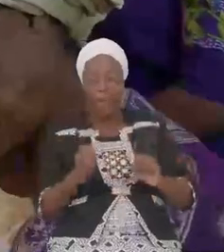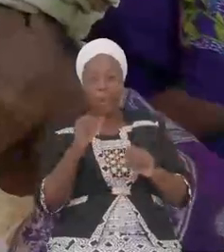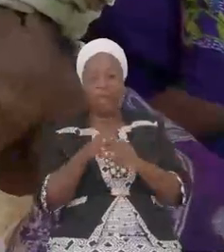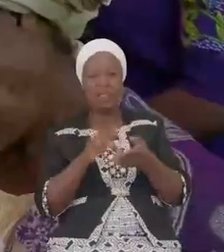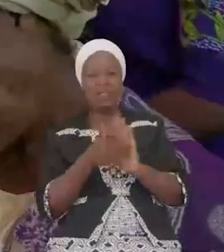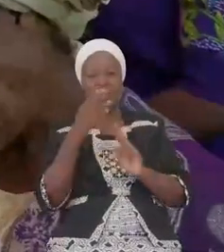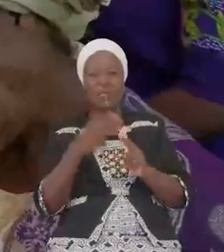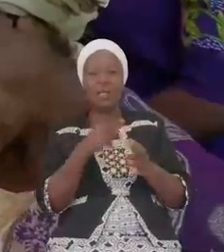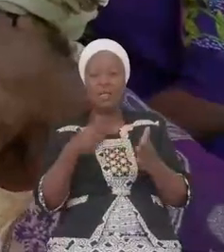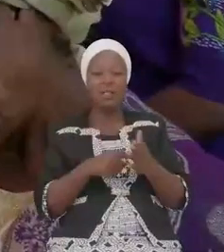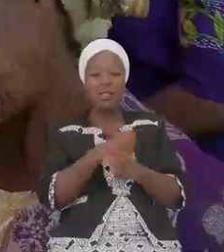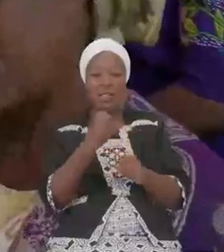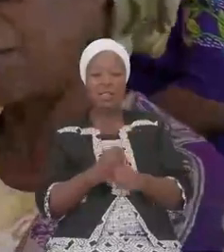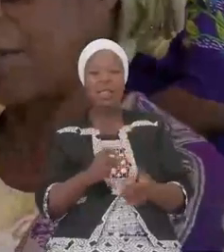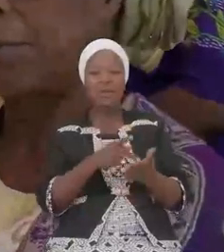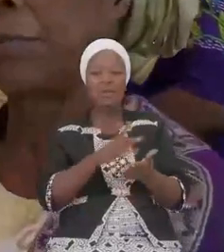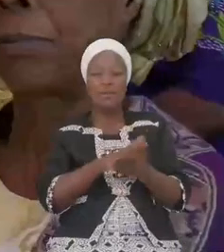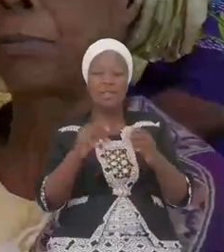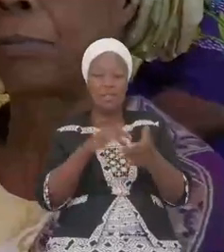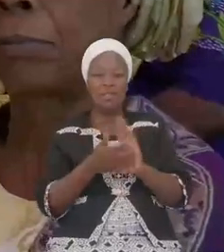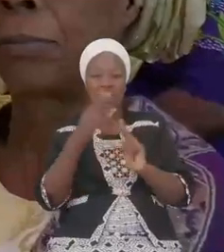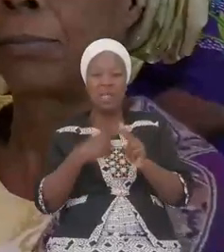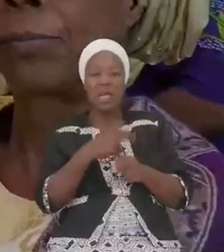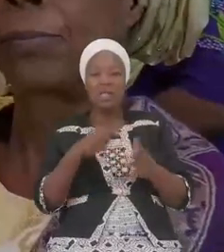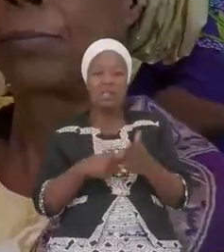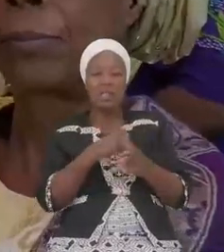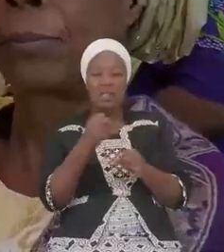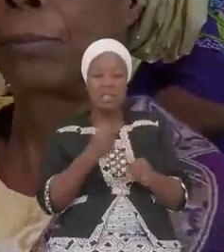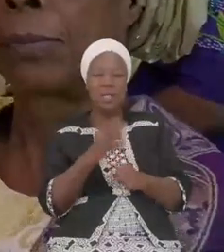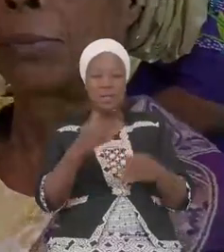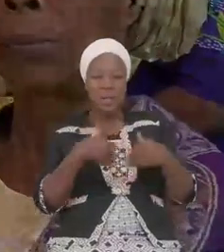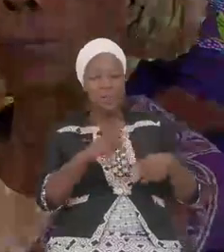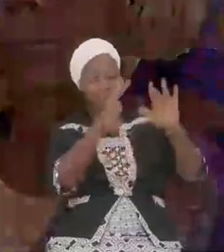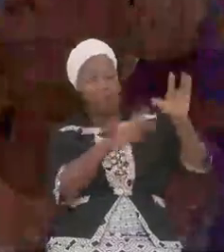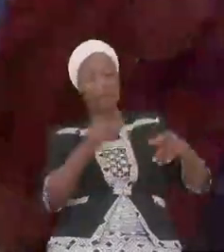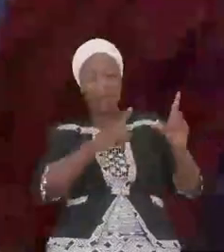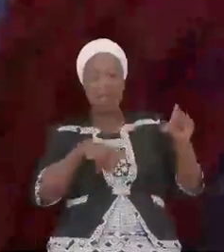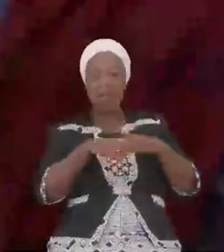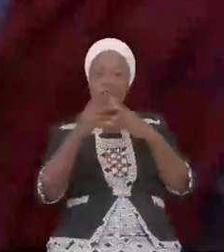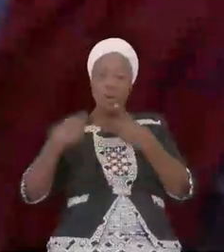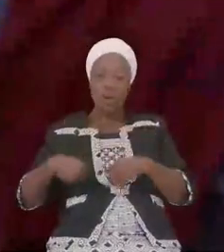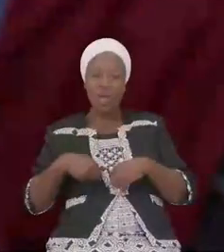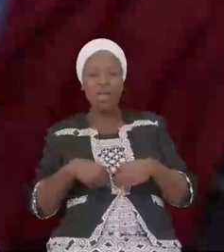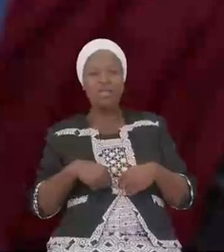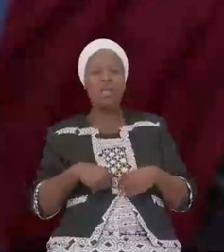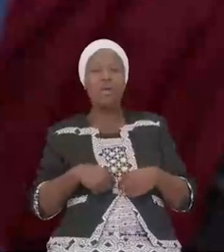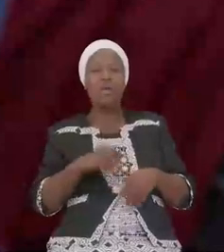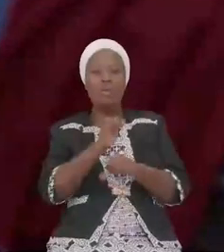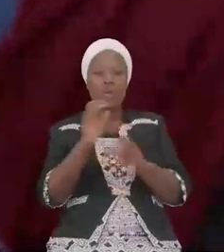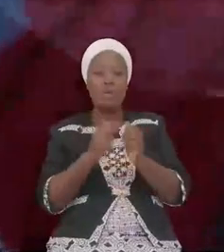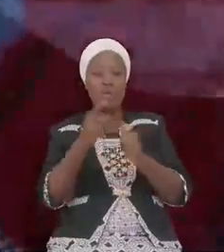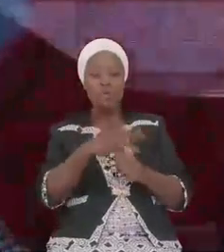la pureté. Cette année, vous aurez la portion du Seigneur dans votre vie. Et tu vis